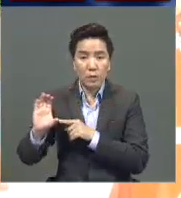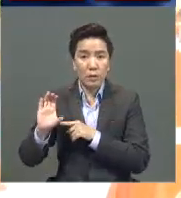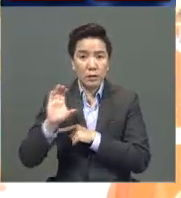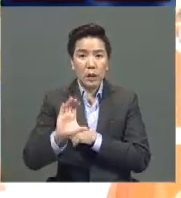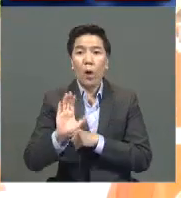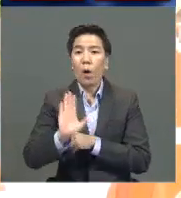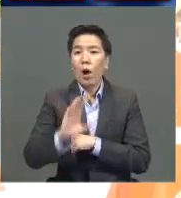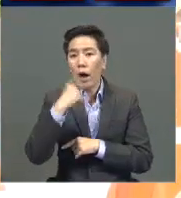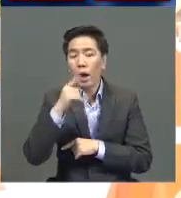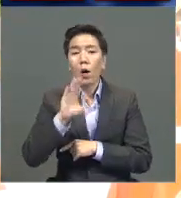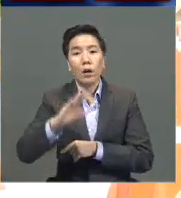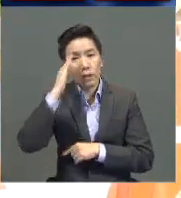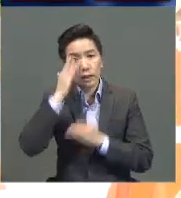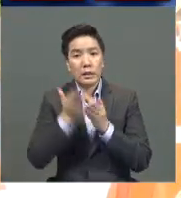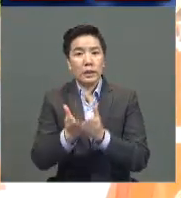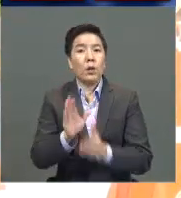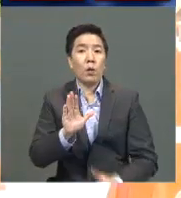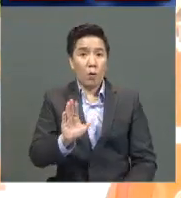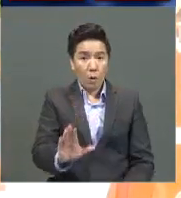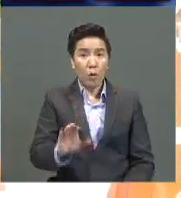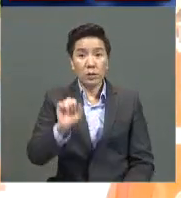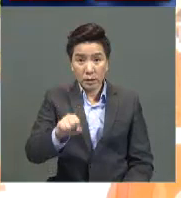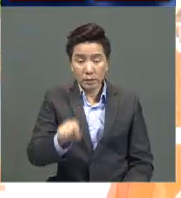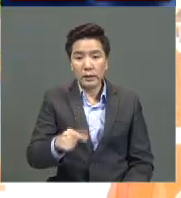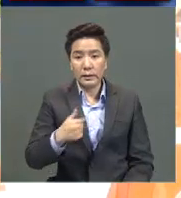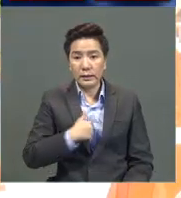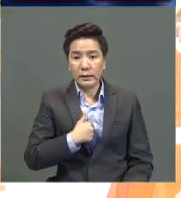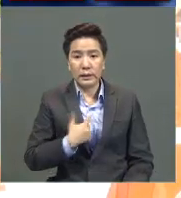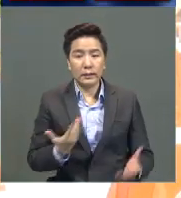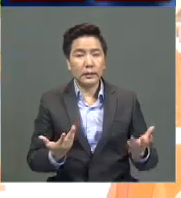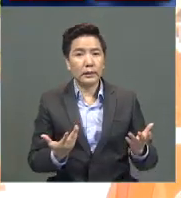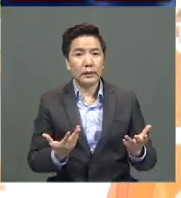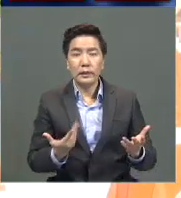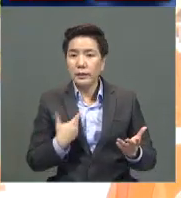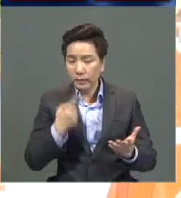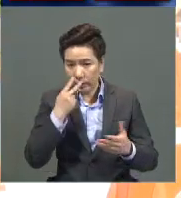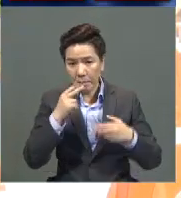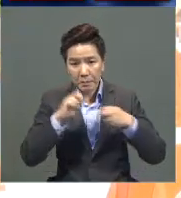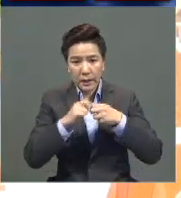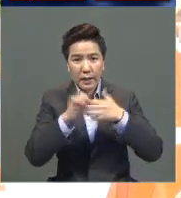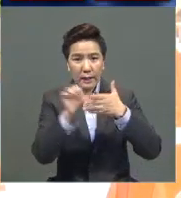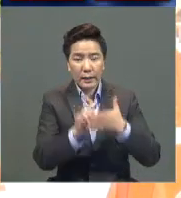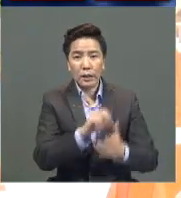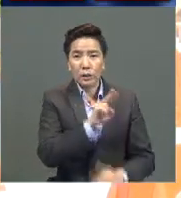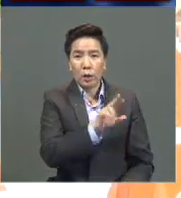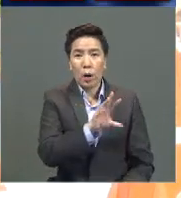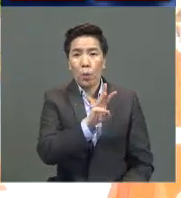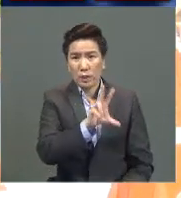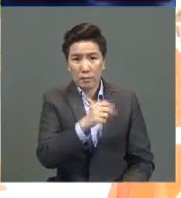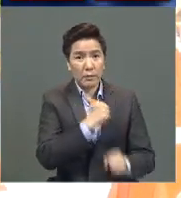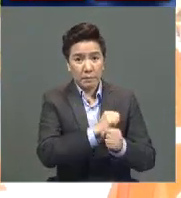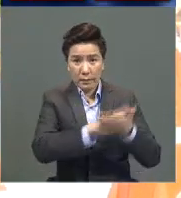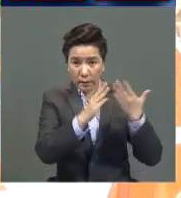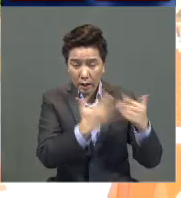ป็นงบประมาณของใครล่ะงบประมาณของทหารเรือไม่ใช่เหรอเราก็ได้อะไรล่ะแก้ปัญหาในปี63มาให้แล้วส่วนหนึ่ง